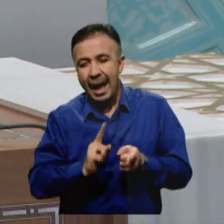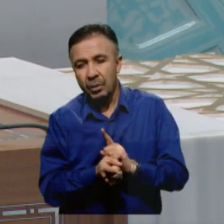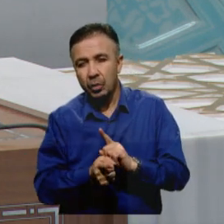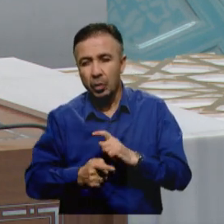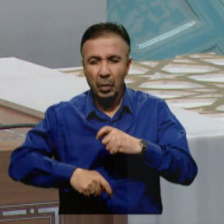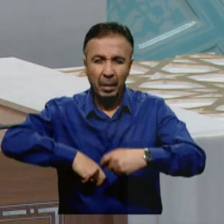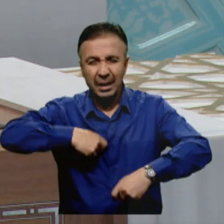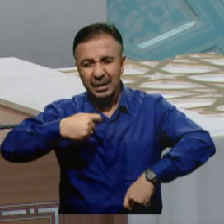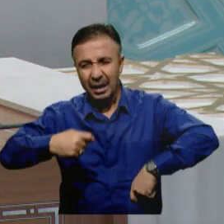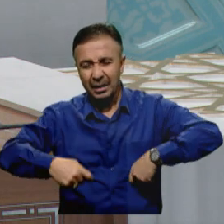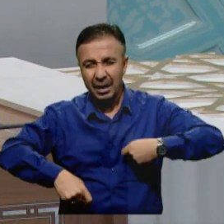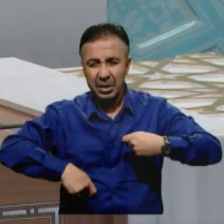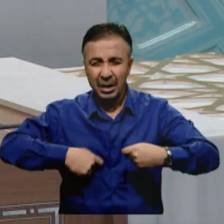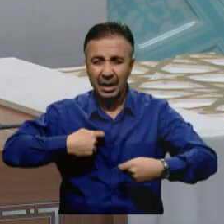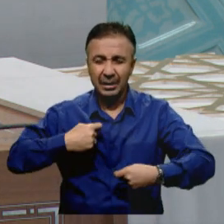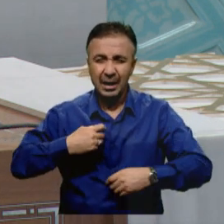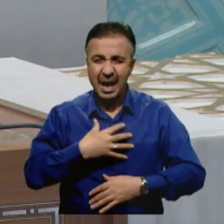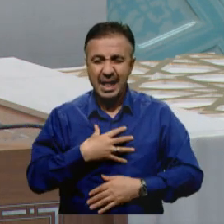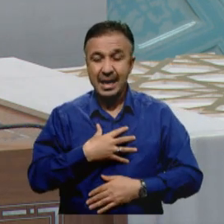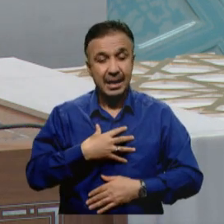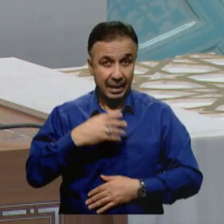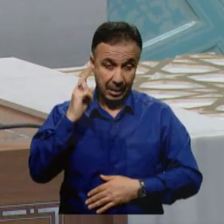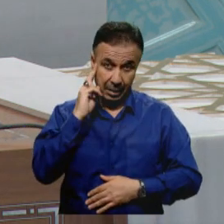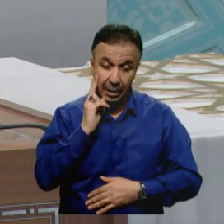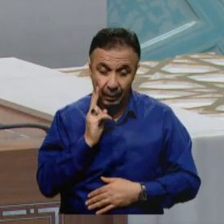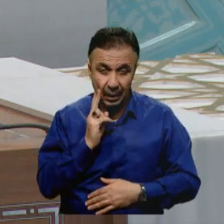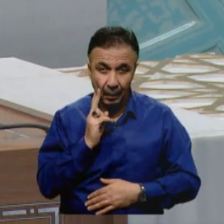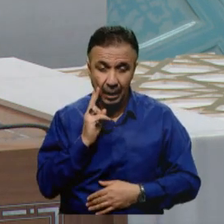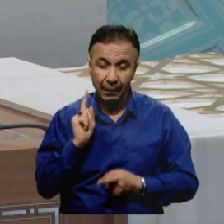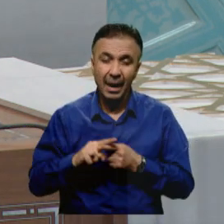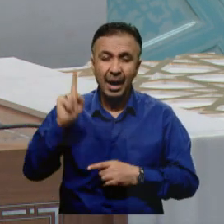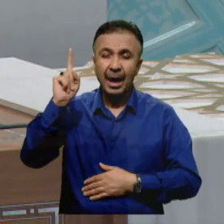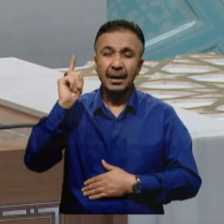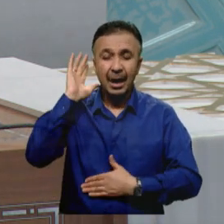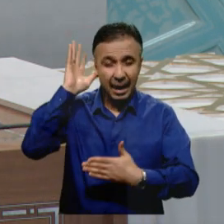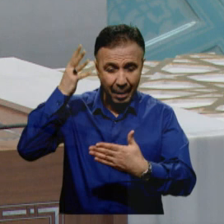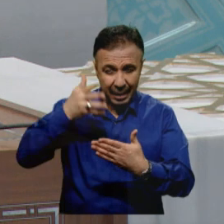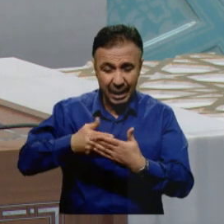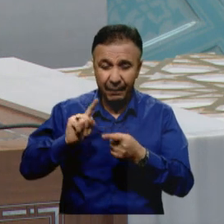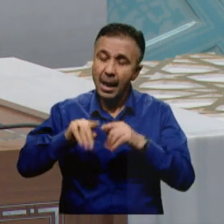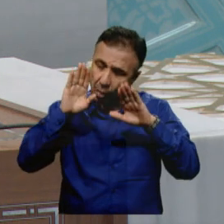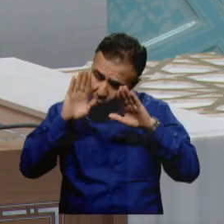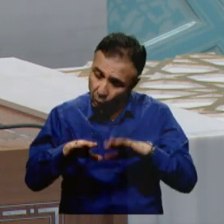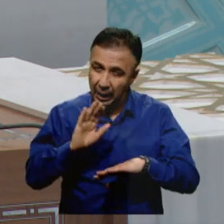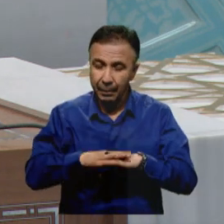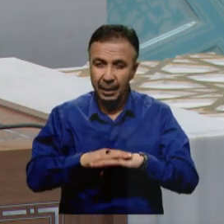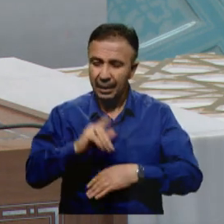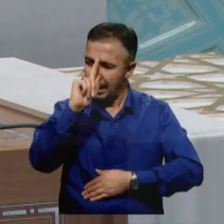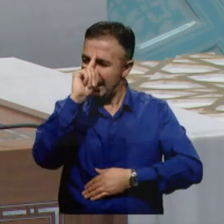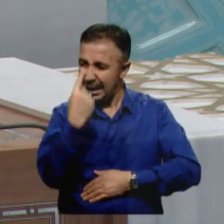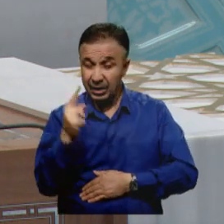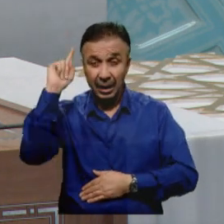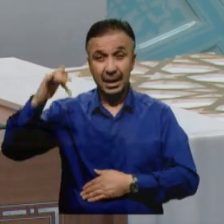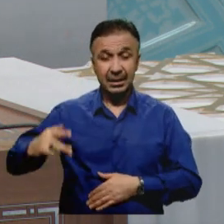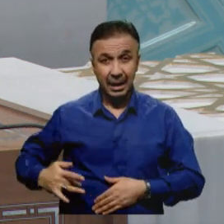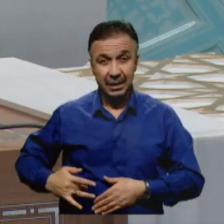anlayışlardan, hurafelerden dini arındırmak ve Allah'a ibadet ve kulluk ederken de yalnızca Allah'ın